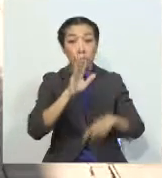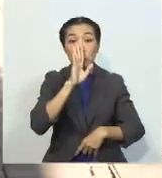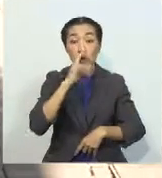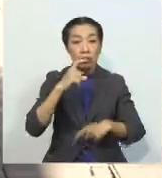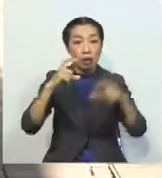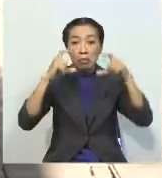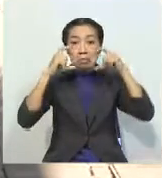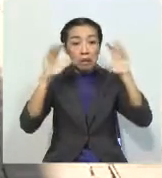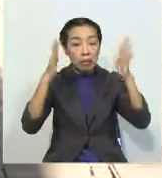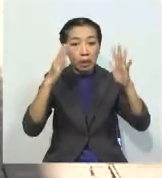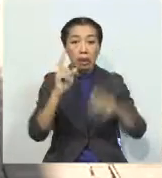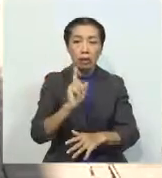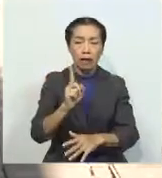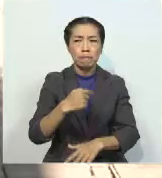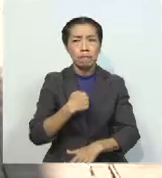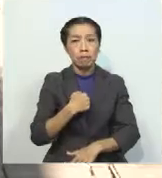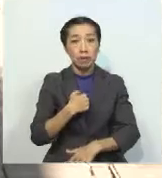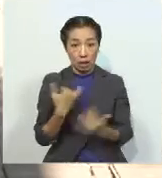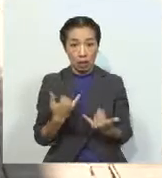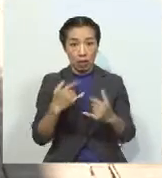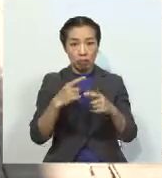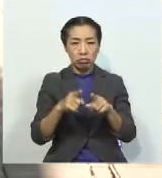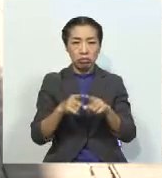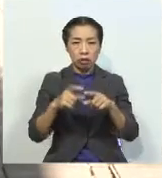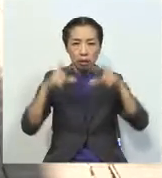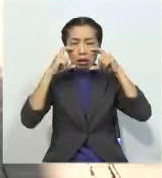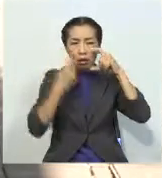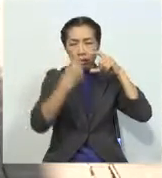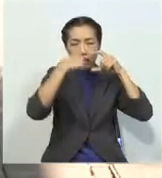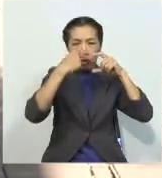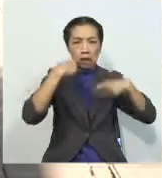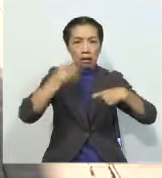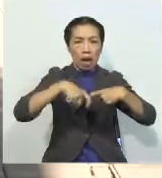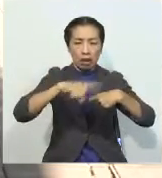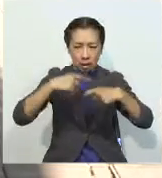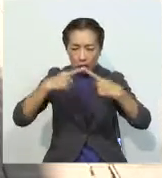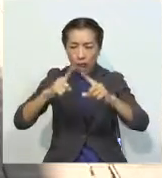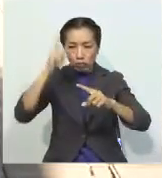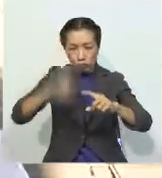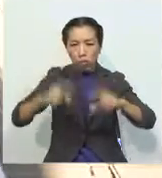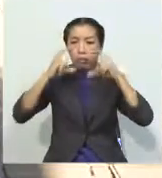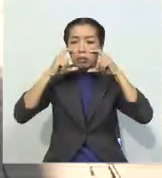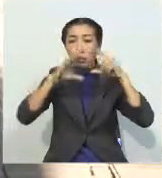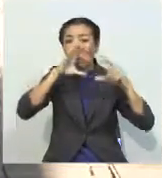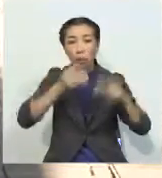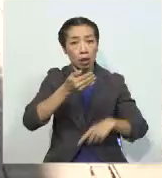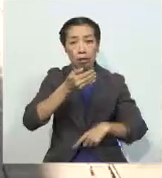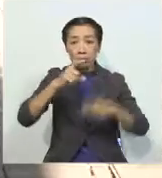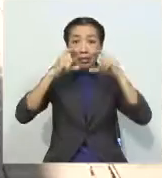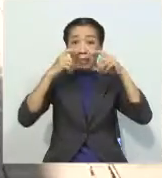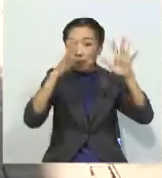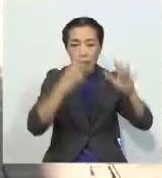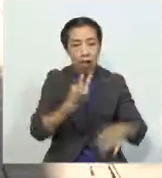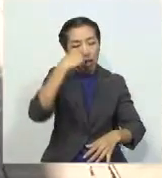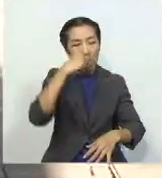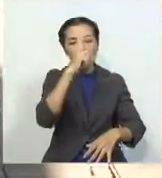อคะตอนนี้ก็หายใจไม่ค่อยออกอะค่ะแต่ว่าก็ต้องใส่เพราะว่ามันแบบถ้าเกิดยิ่งไม่ใส่ยิ่งหายใจไม่